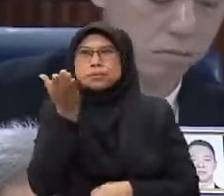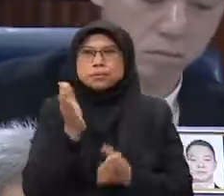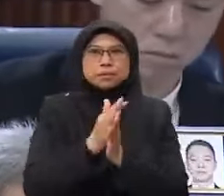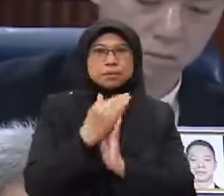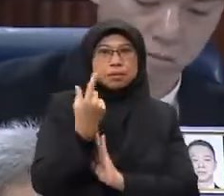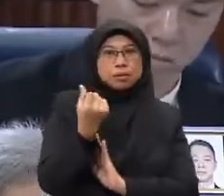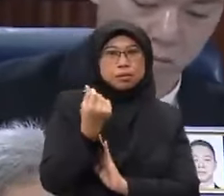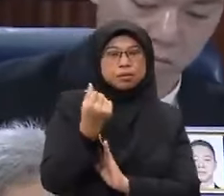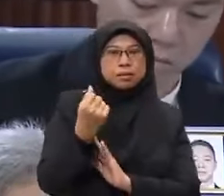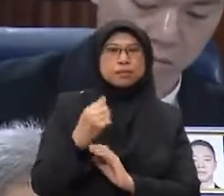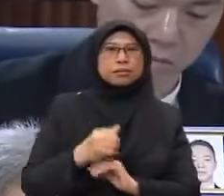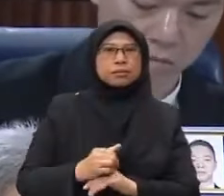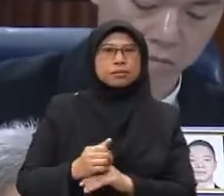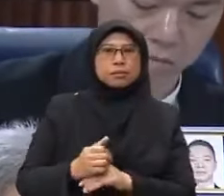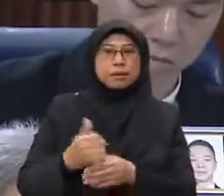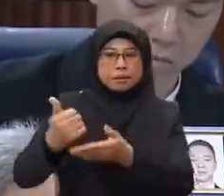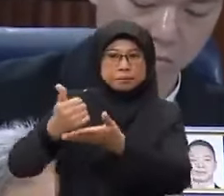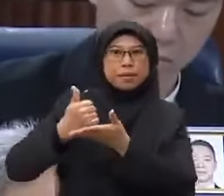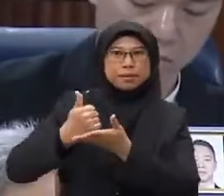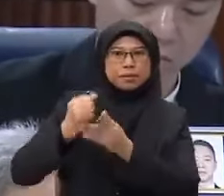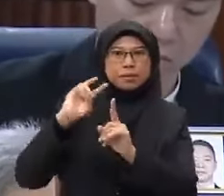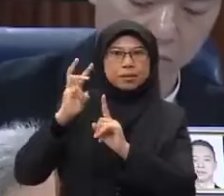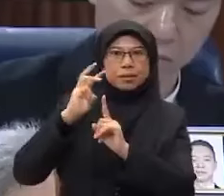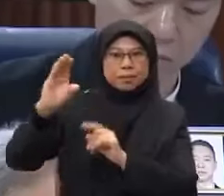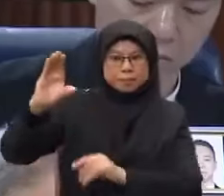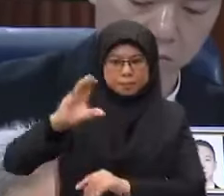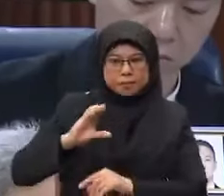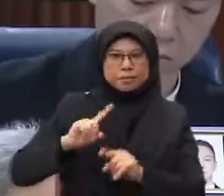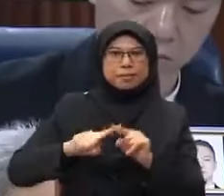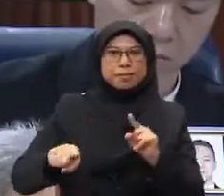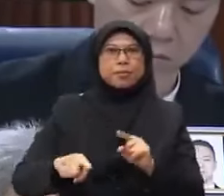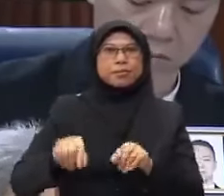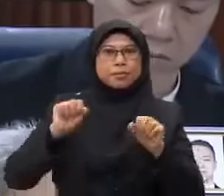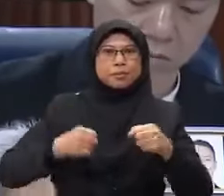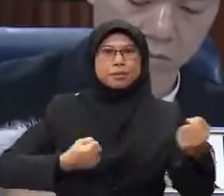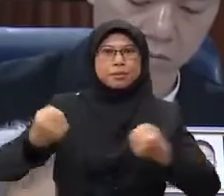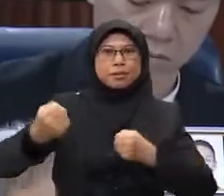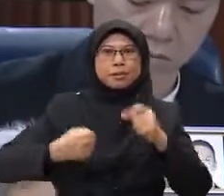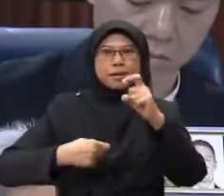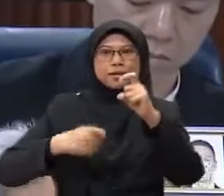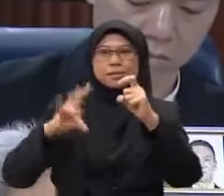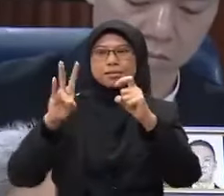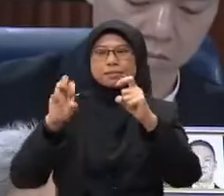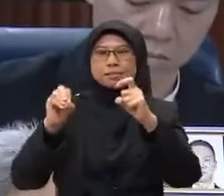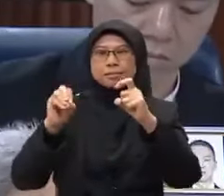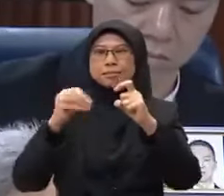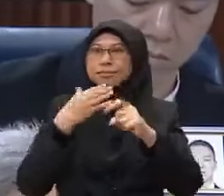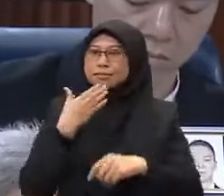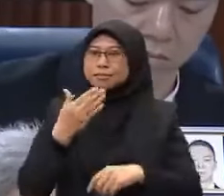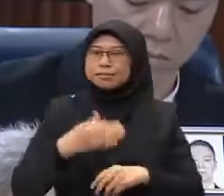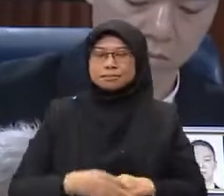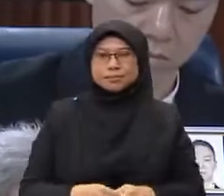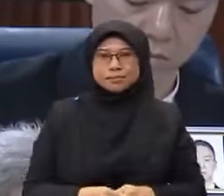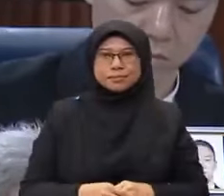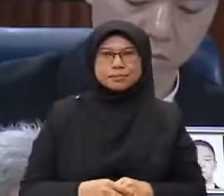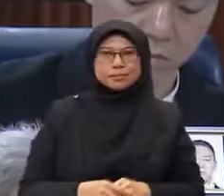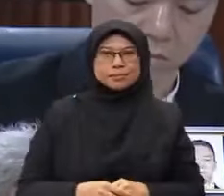Dapat bantuan boleh pakai x70 Terima kasih Tan Sri speaker sila